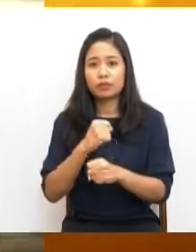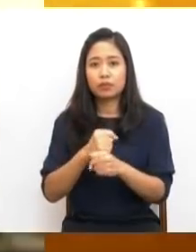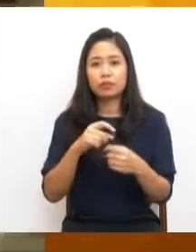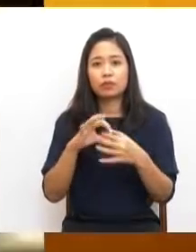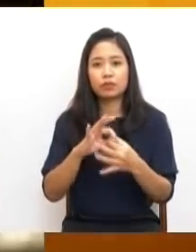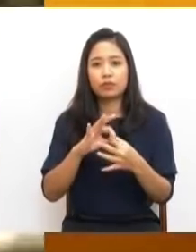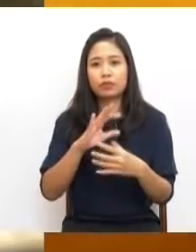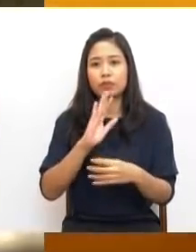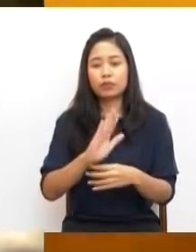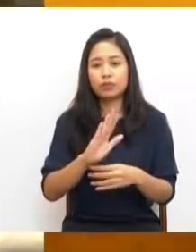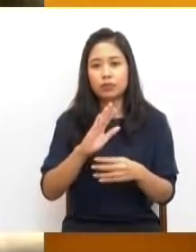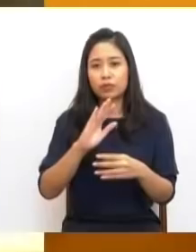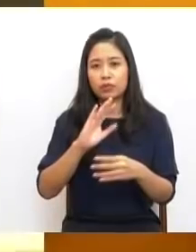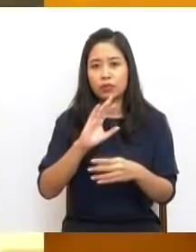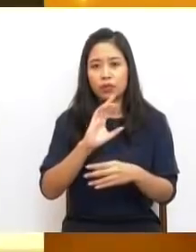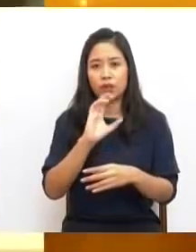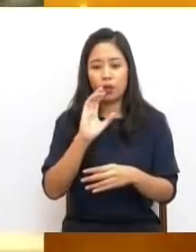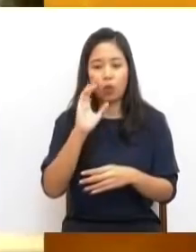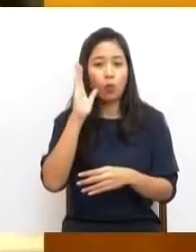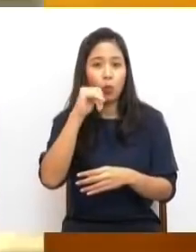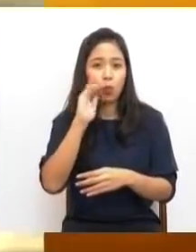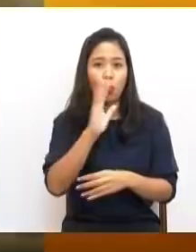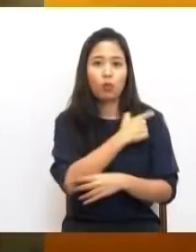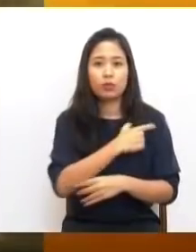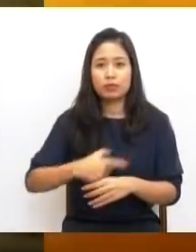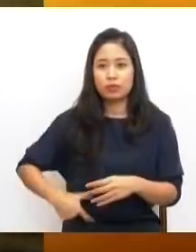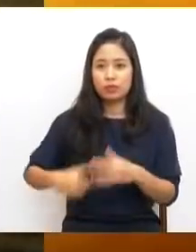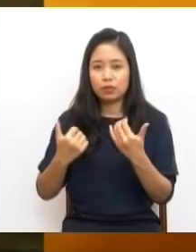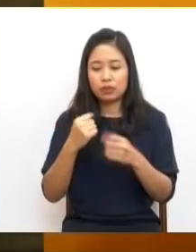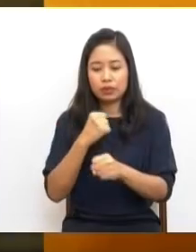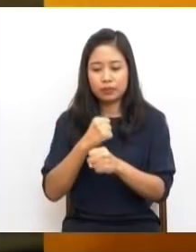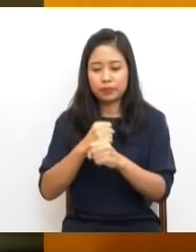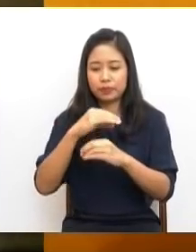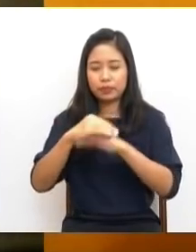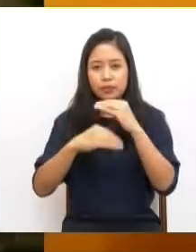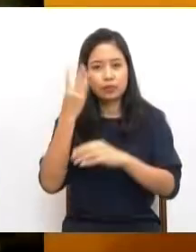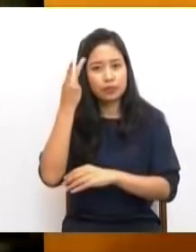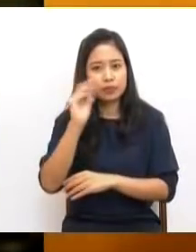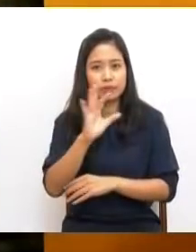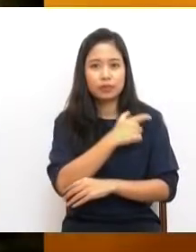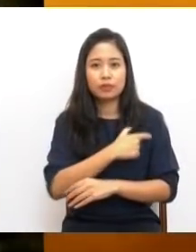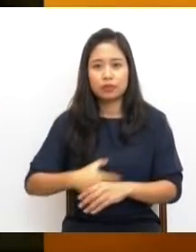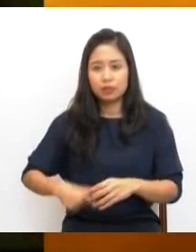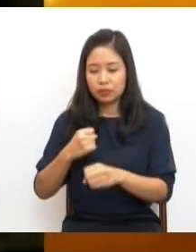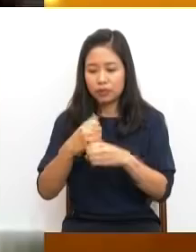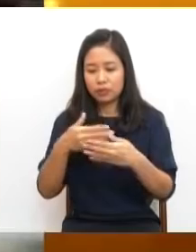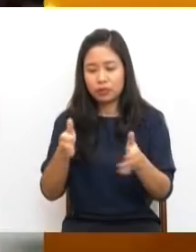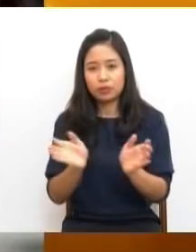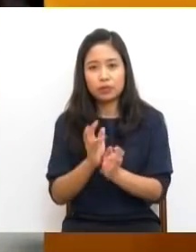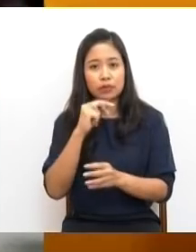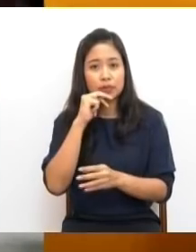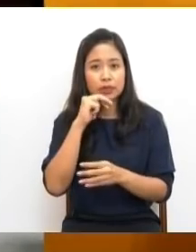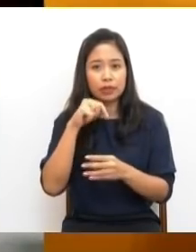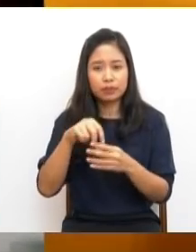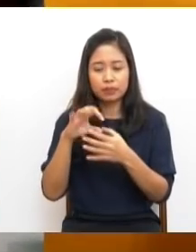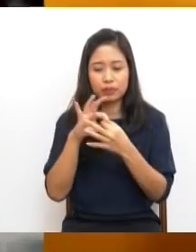ำนักงานคณะกรรมการพิเศษเพื่อประสานงานโครงการอันเนื่องมาจากพระราชดำริและกรมชลประทานรวมกับส่วนราชการที่เกี่